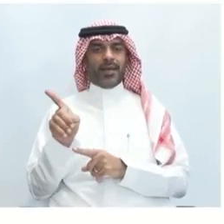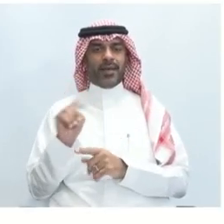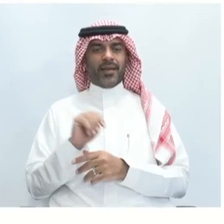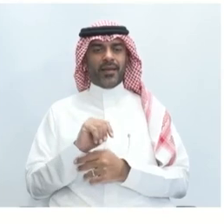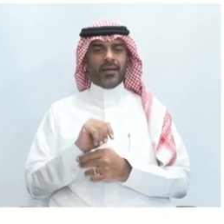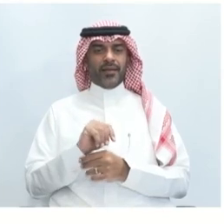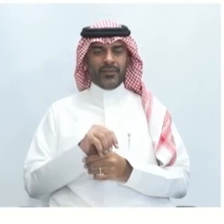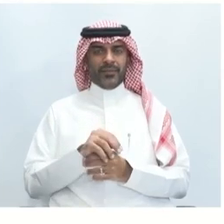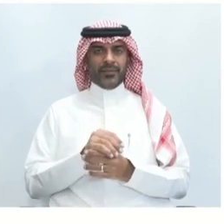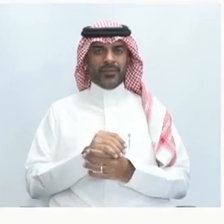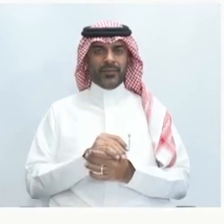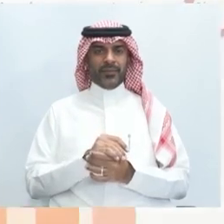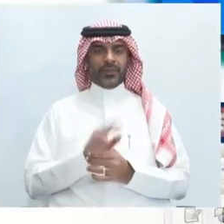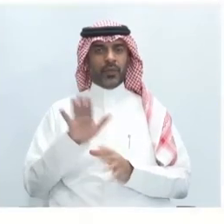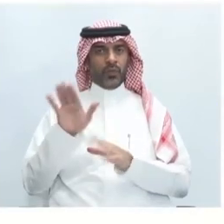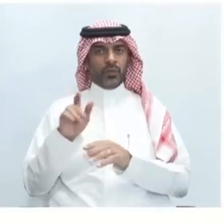في الانترنت